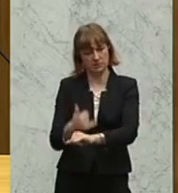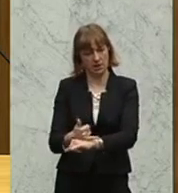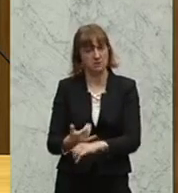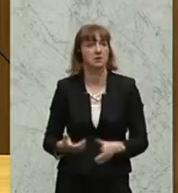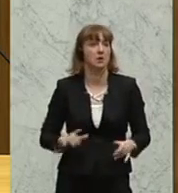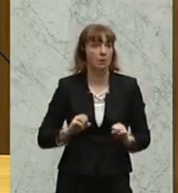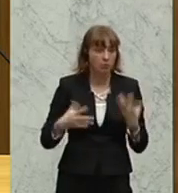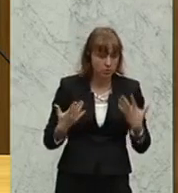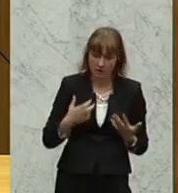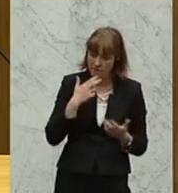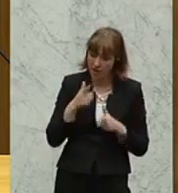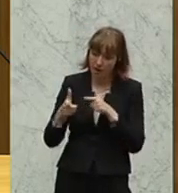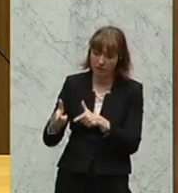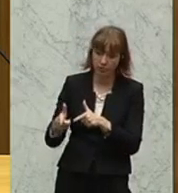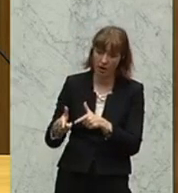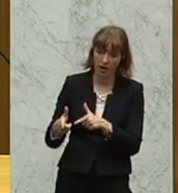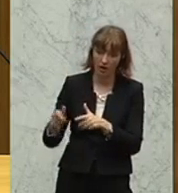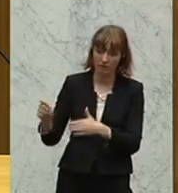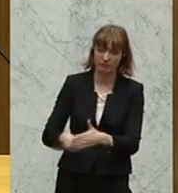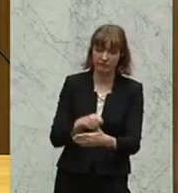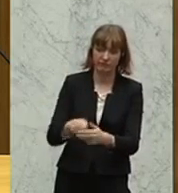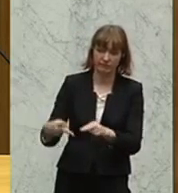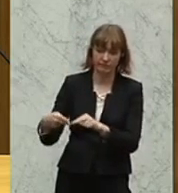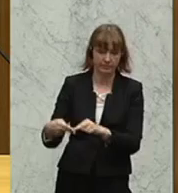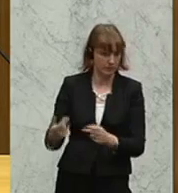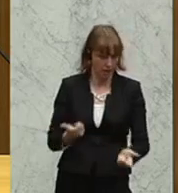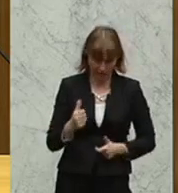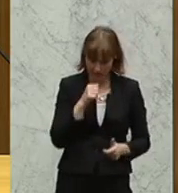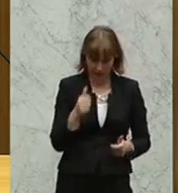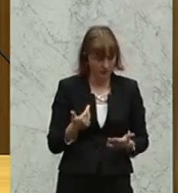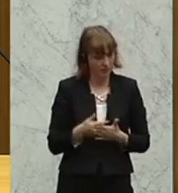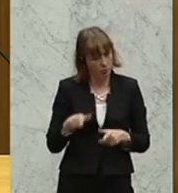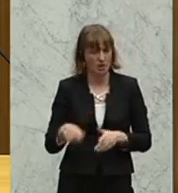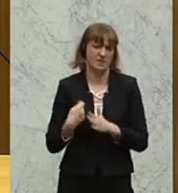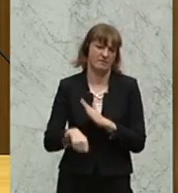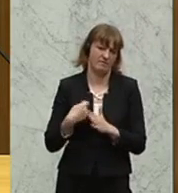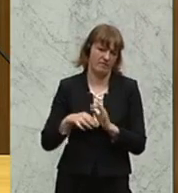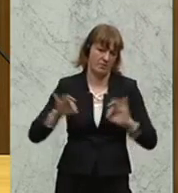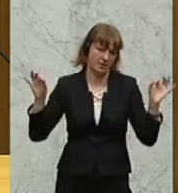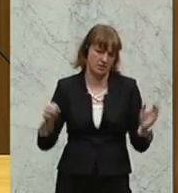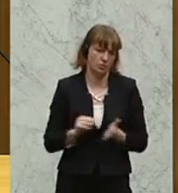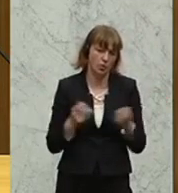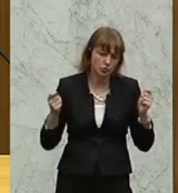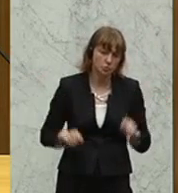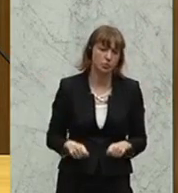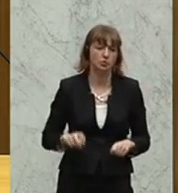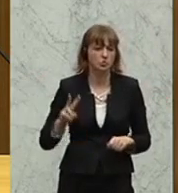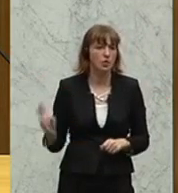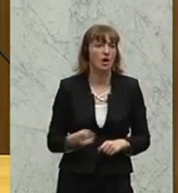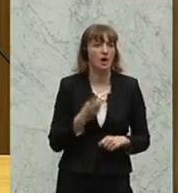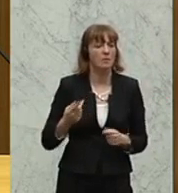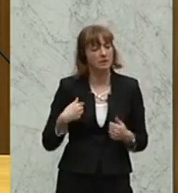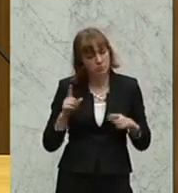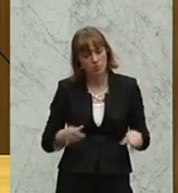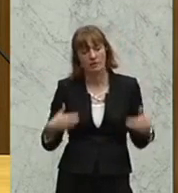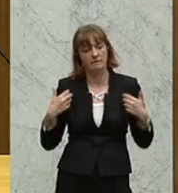aus der Steuerreform herausnehmen, weil der Tourismus ist ein stabiler Wirtschaftsfaktor, eine gute Kuh,